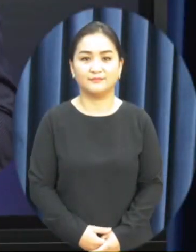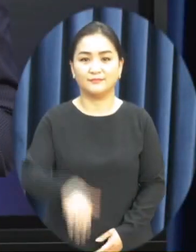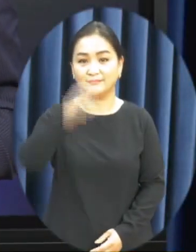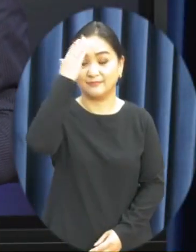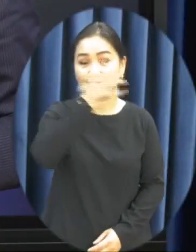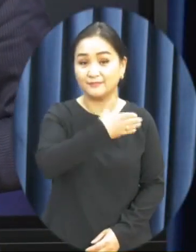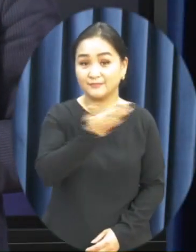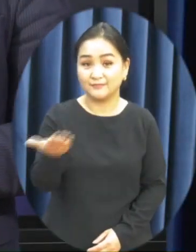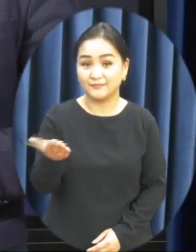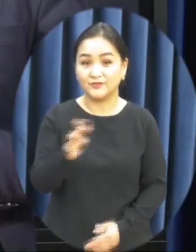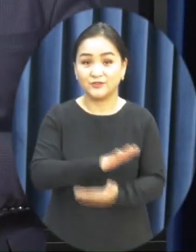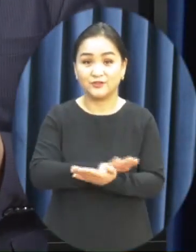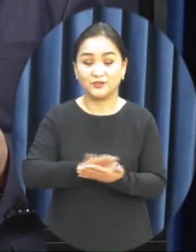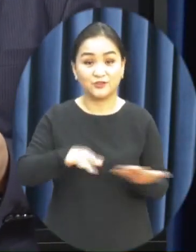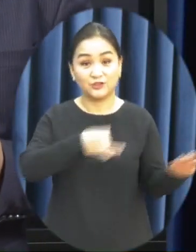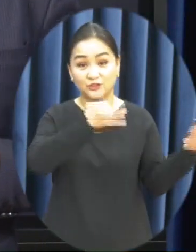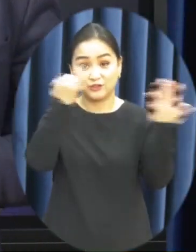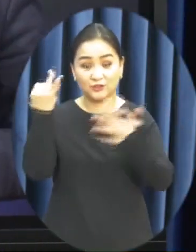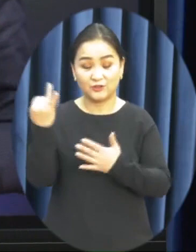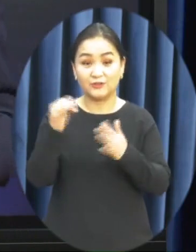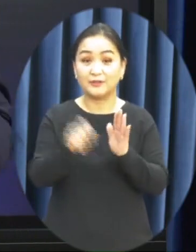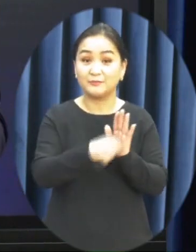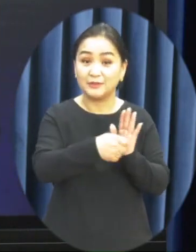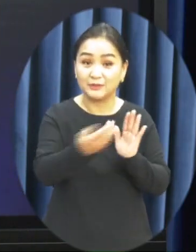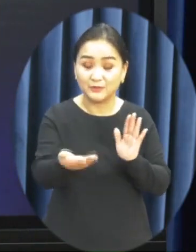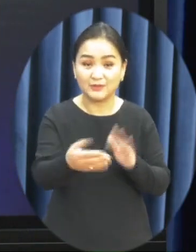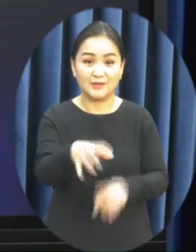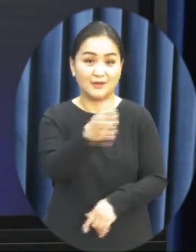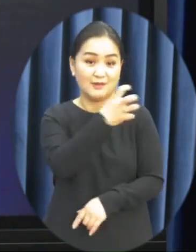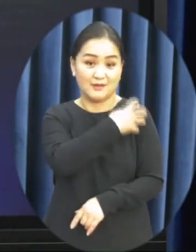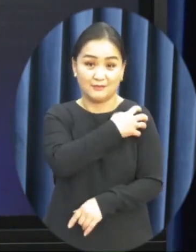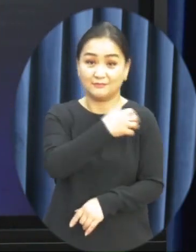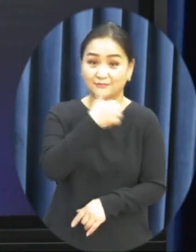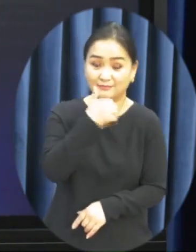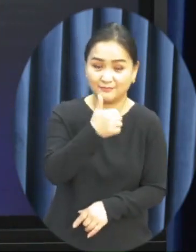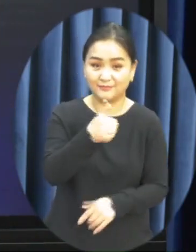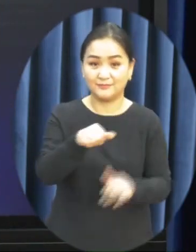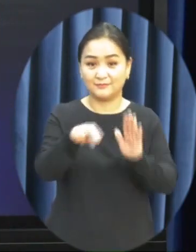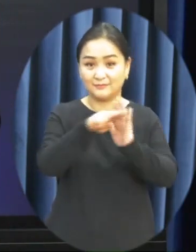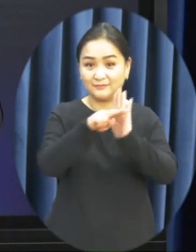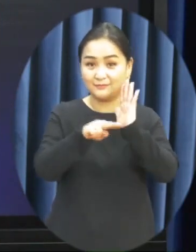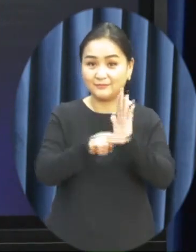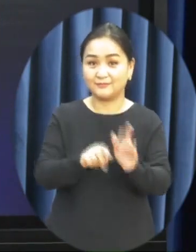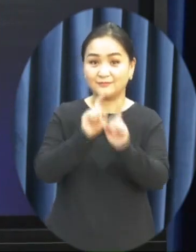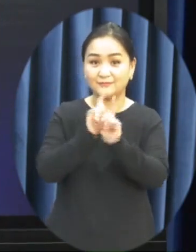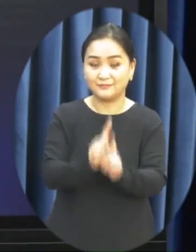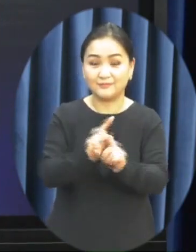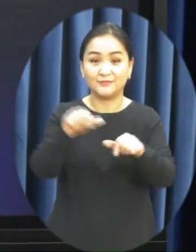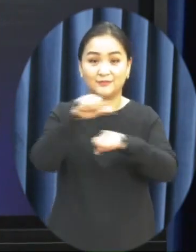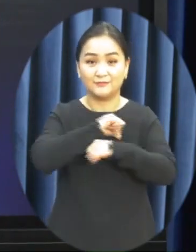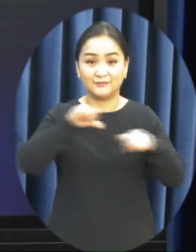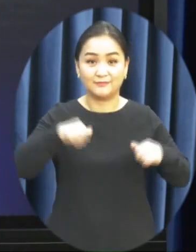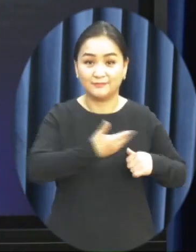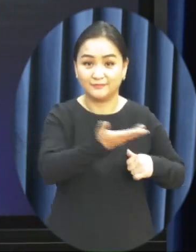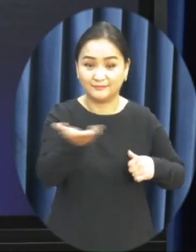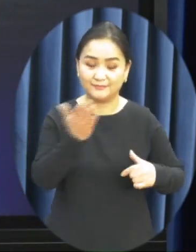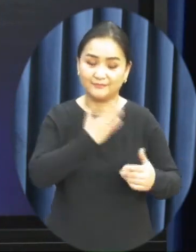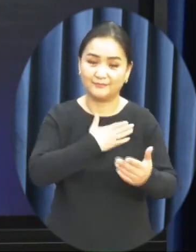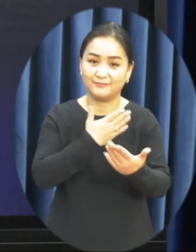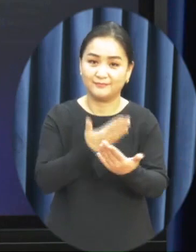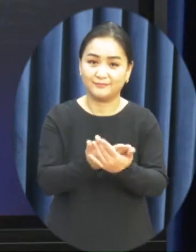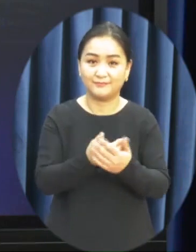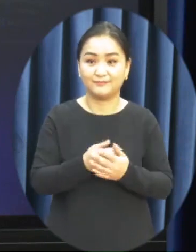ཀསྱལ གུན འགུང སྡོང མགུགས ནམ གྲིགས གལམ གུགས གུགས འགྲགས གལས གགས གཡི སུང སྤེལ མ པགས ཚད དམེང པགས ནས ཪྱེུས གཚས གས ཐུགས མ འཉིག པའི